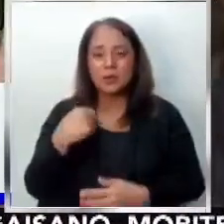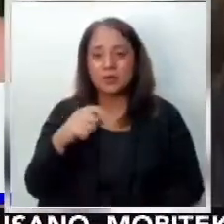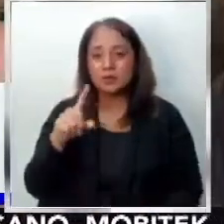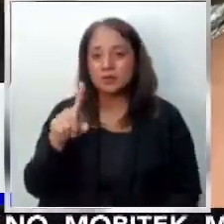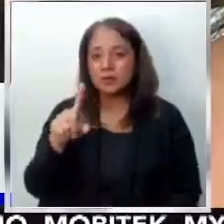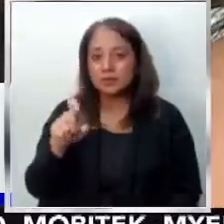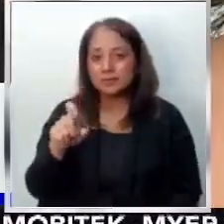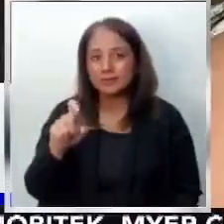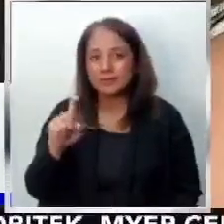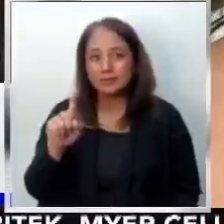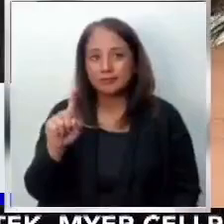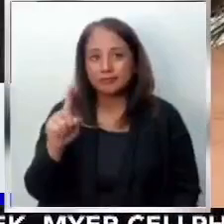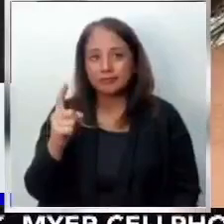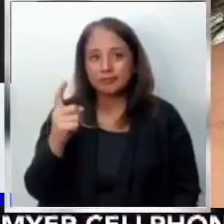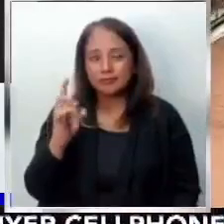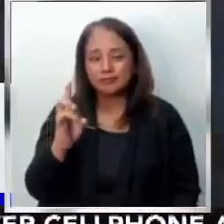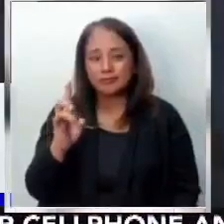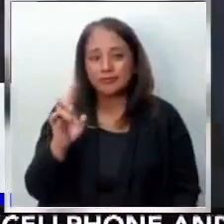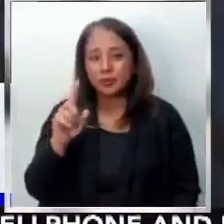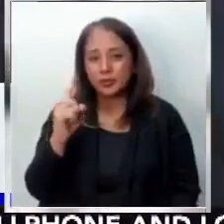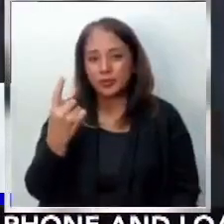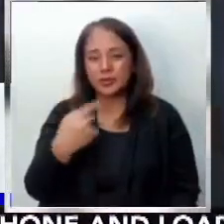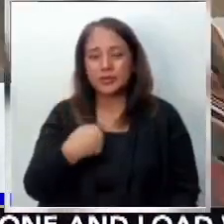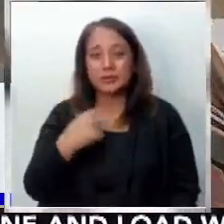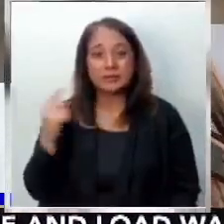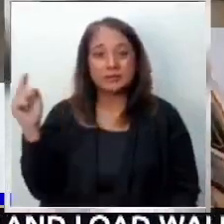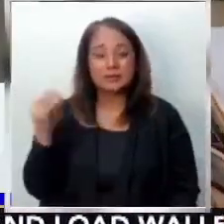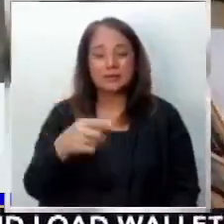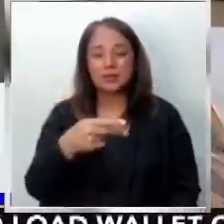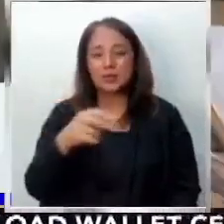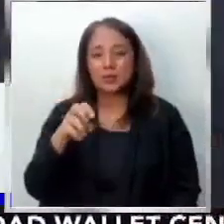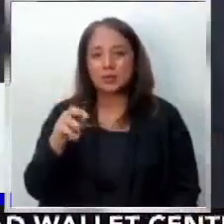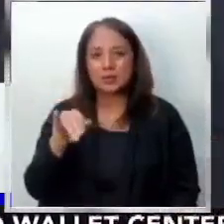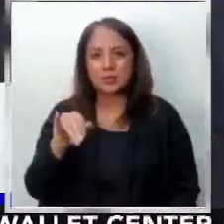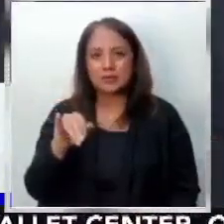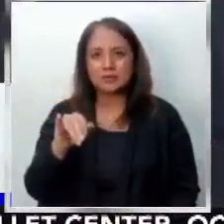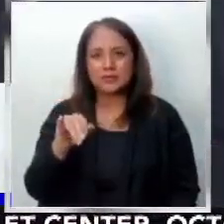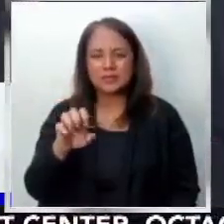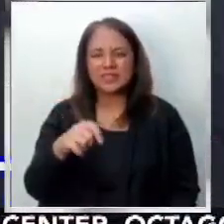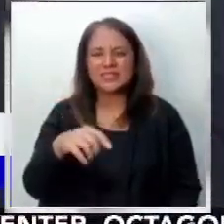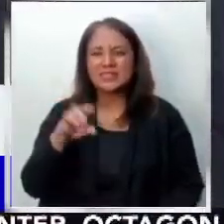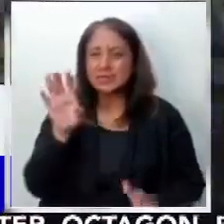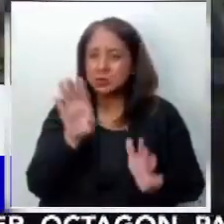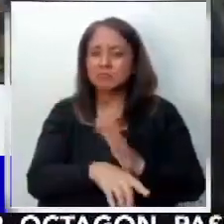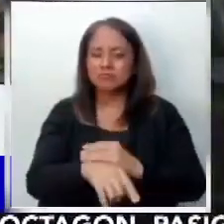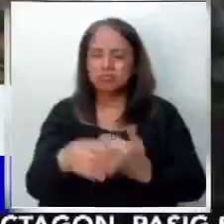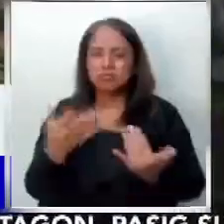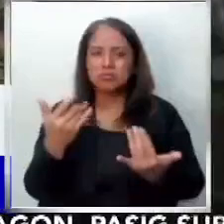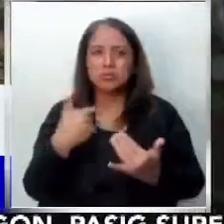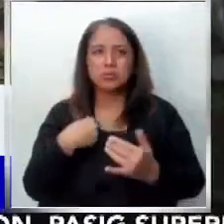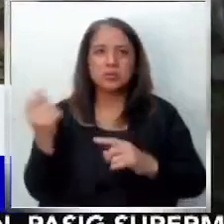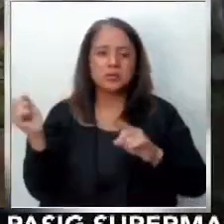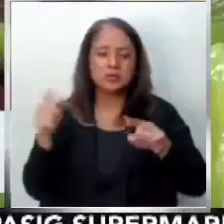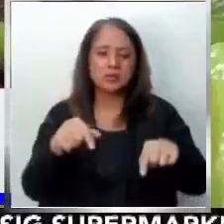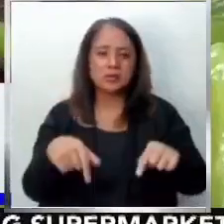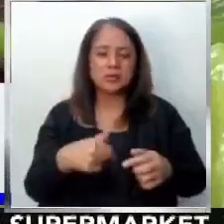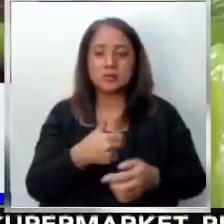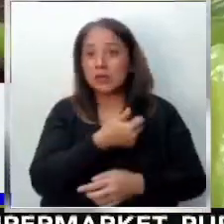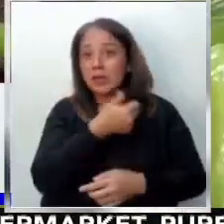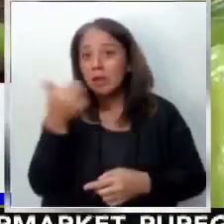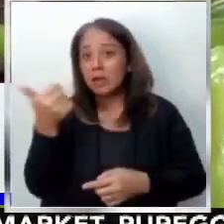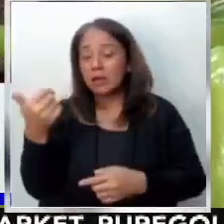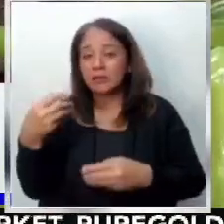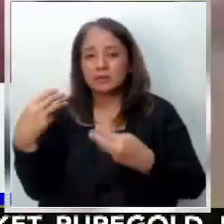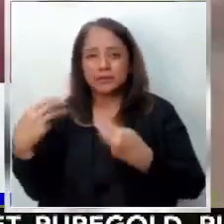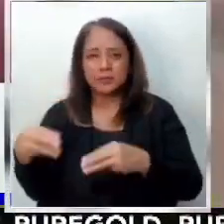Isa sa mga sumadya pa roon si Hermie. Wala pa rin mura. Dito lang po. Kaya dito kami pumupunta. Sa ibang pamilihan, mas